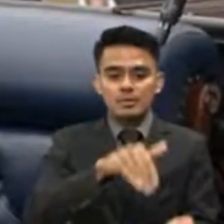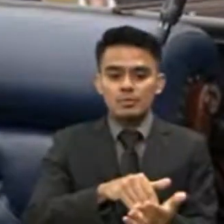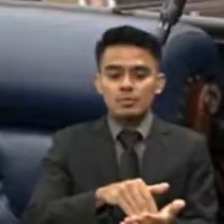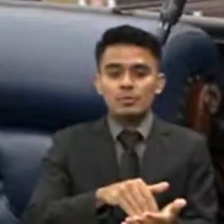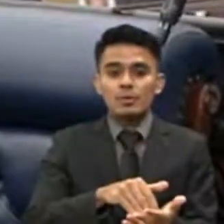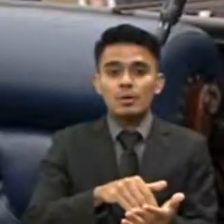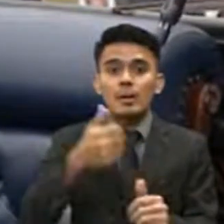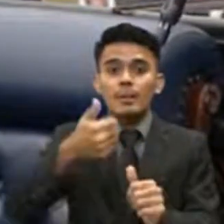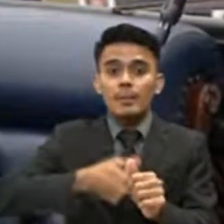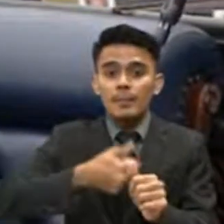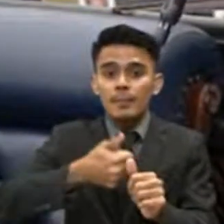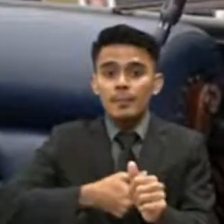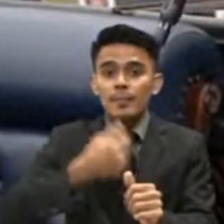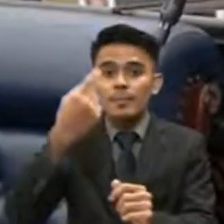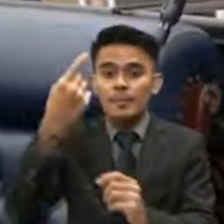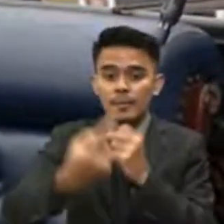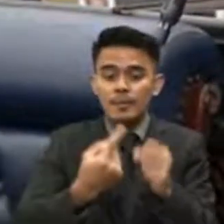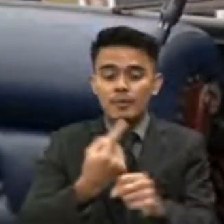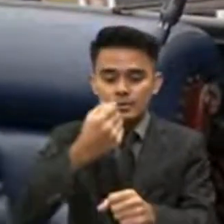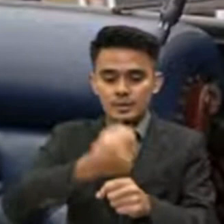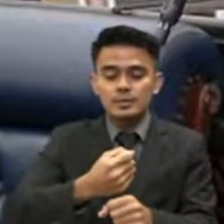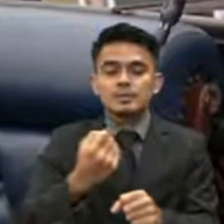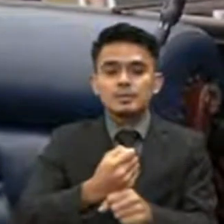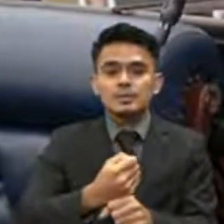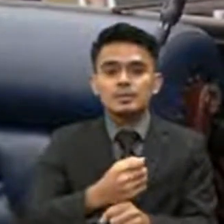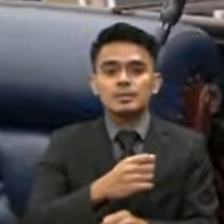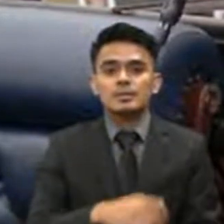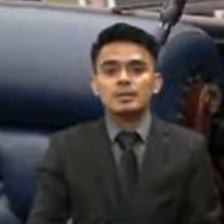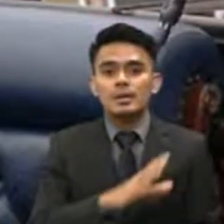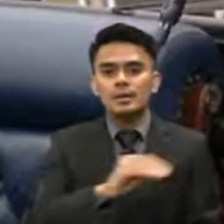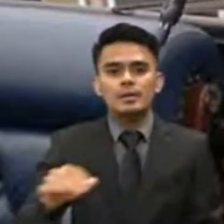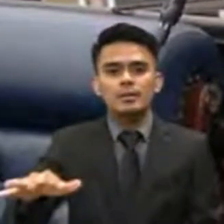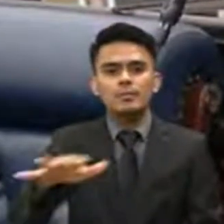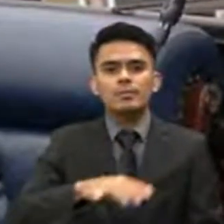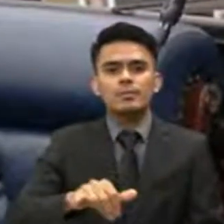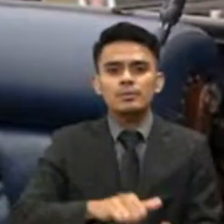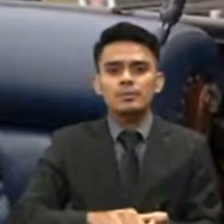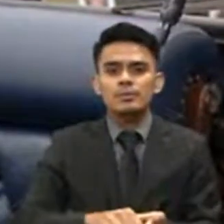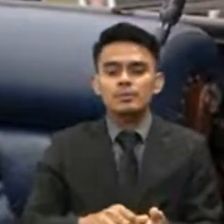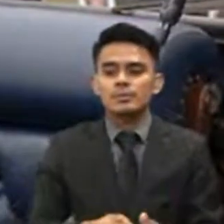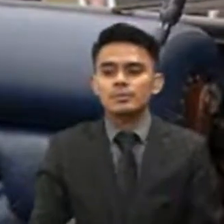tahun walaupun kerja begitu lama sekali puratenya